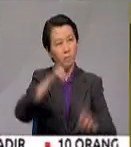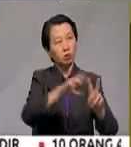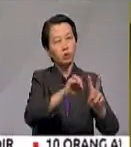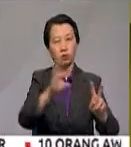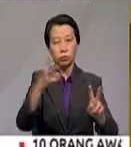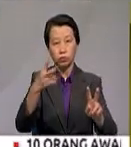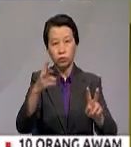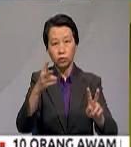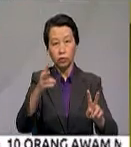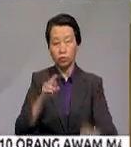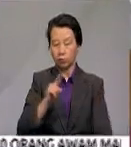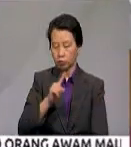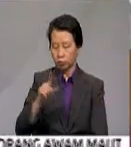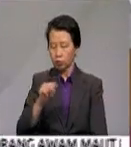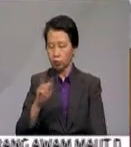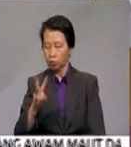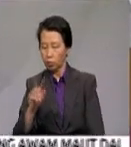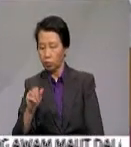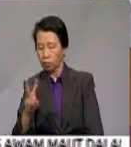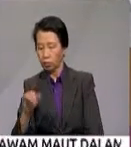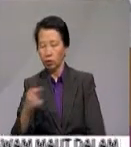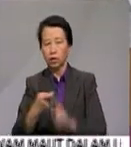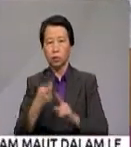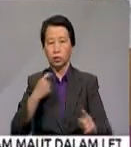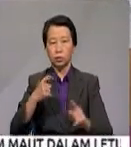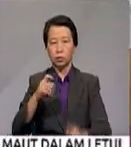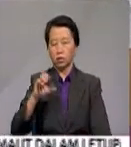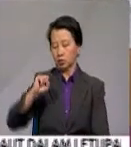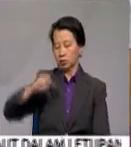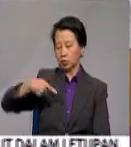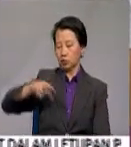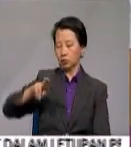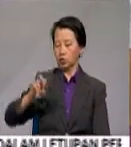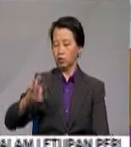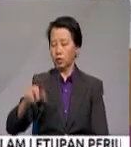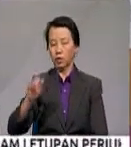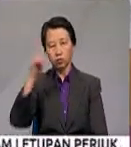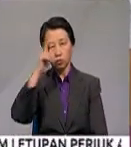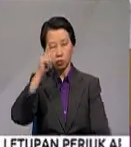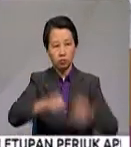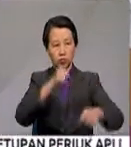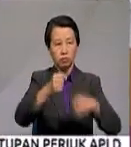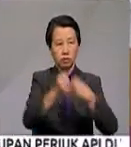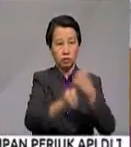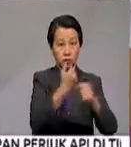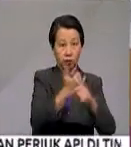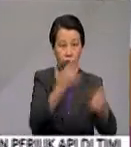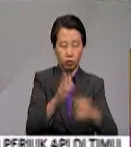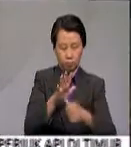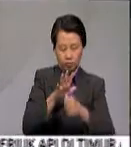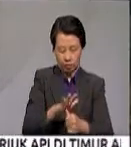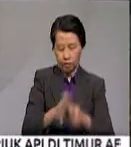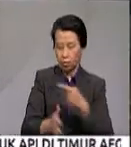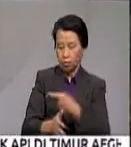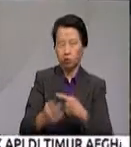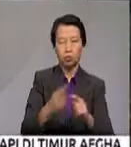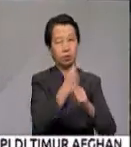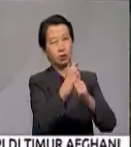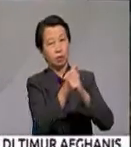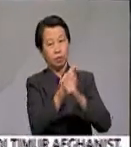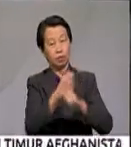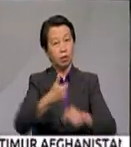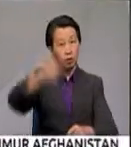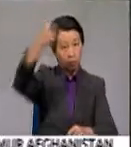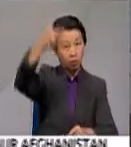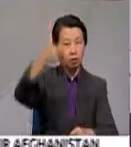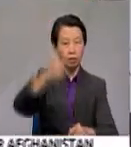2017, Muhammad Zawawi Azman dari pasukan Sapura pula menganggap perlumbaan pada tahun ini memberi sedikit tekanan kerana perlu mempertahankan